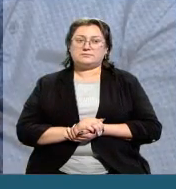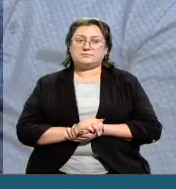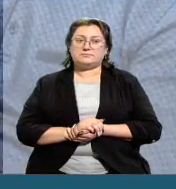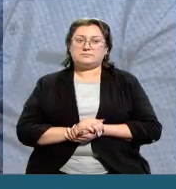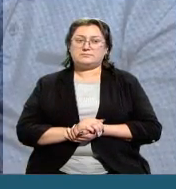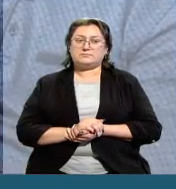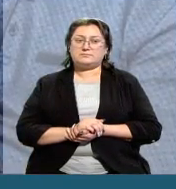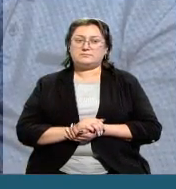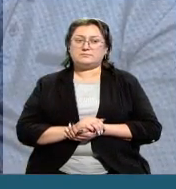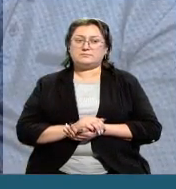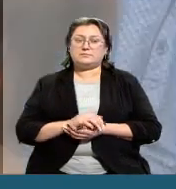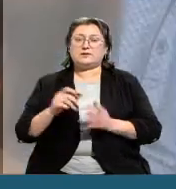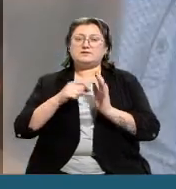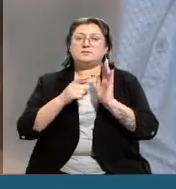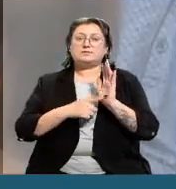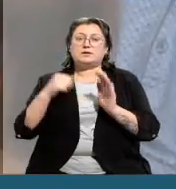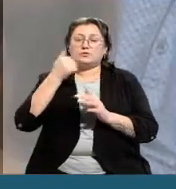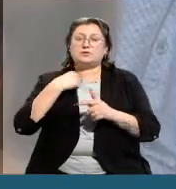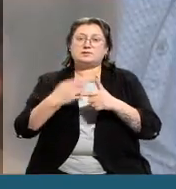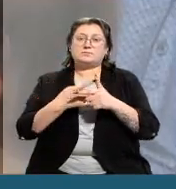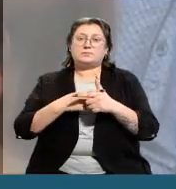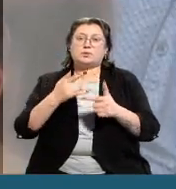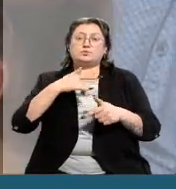Каролина, аты Көркем дейміз. Мына бала